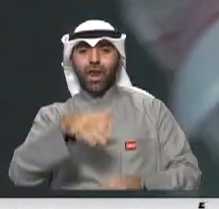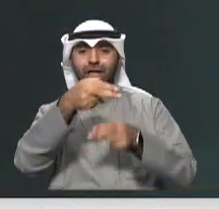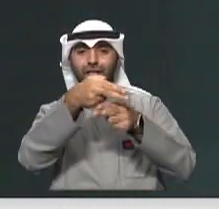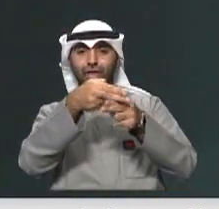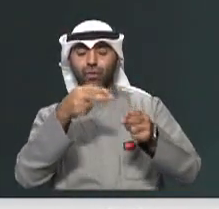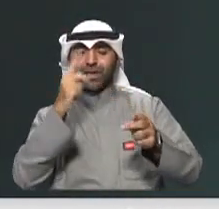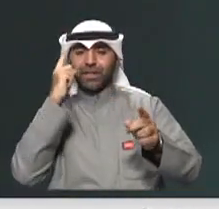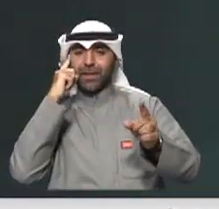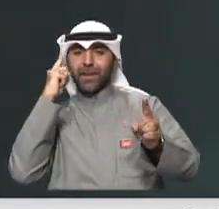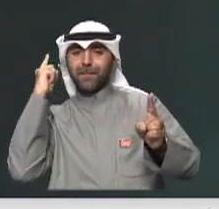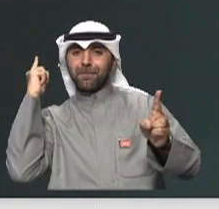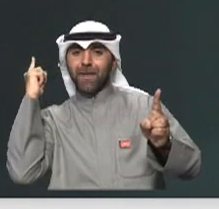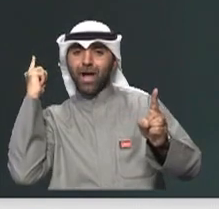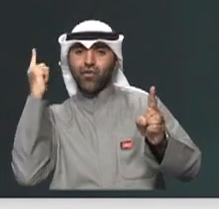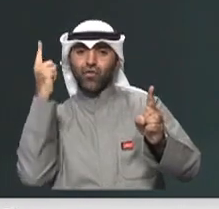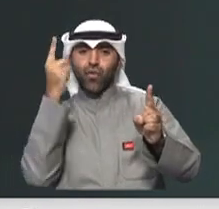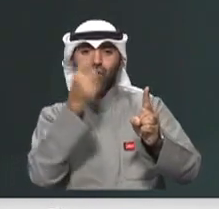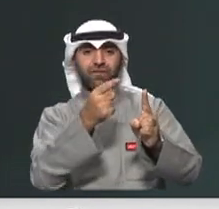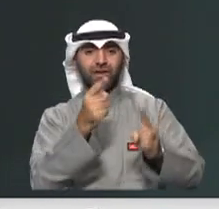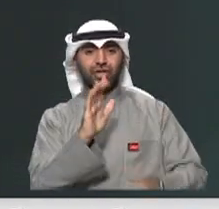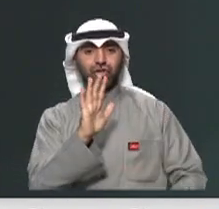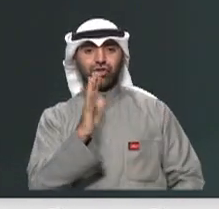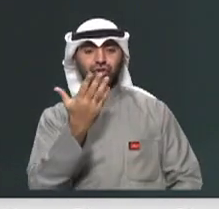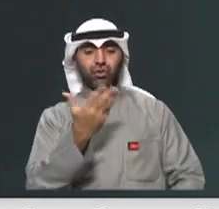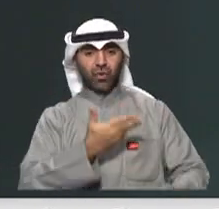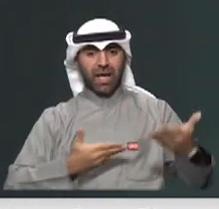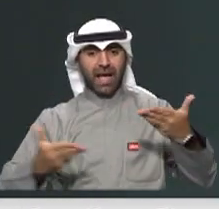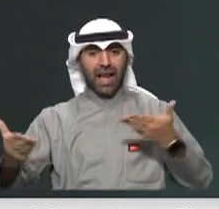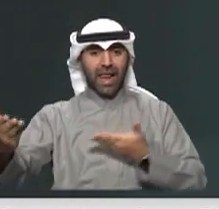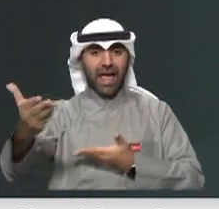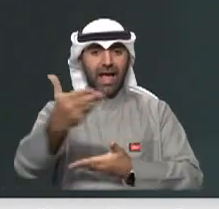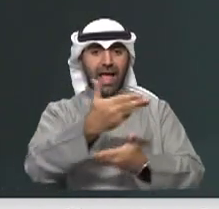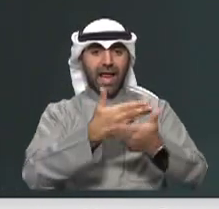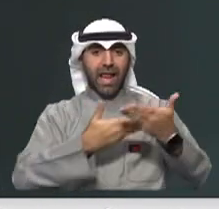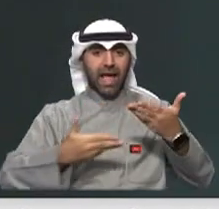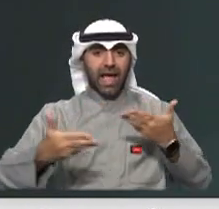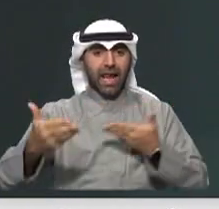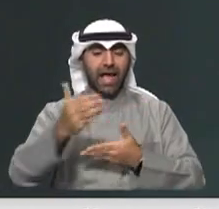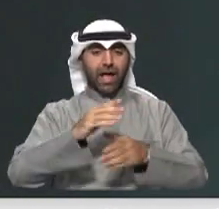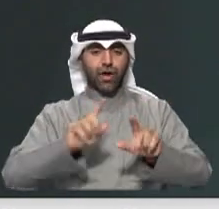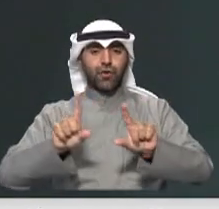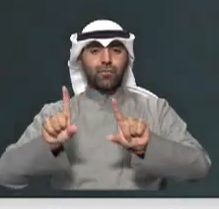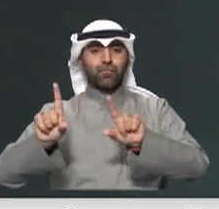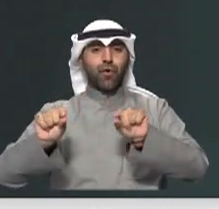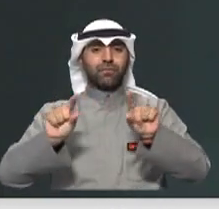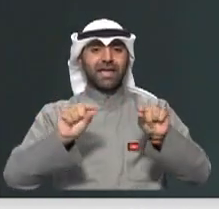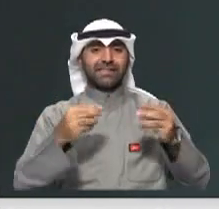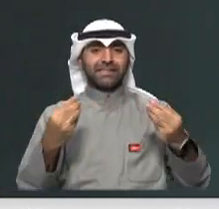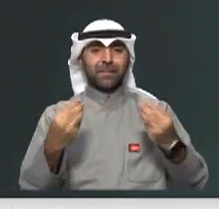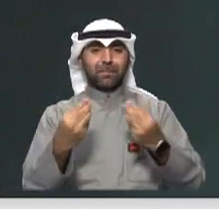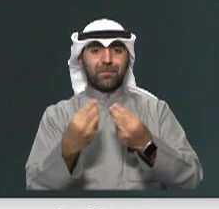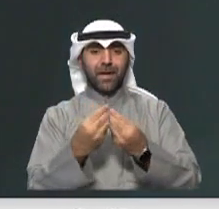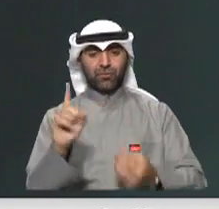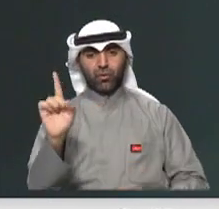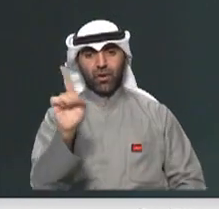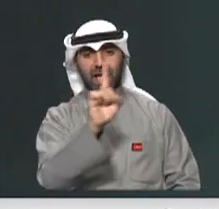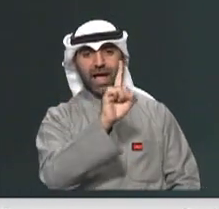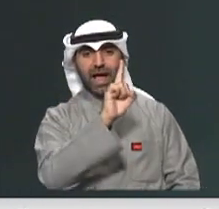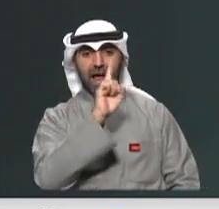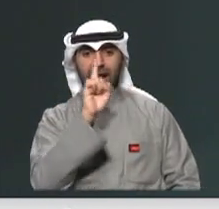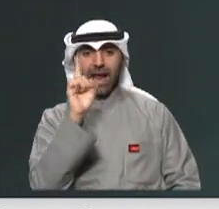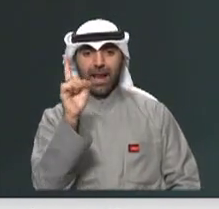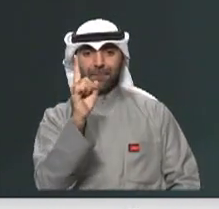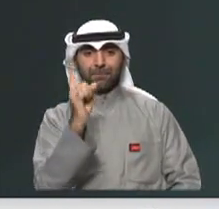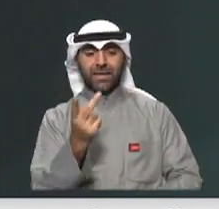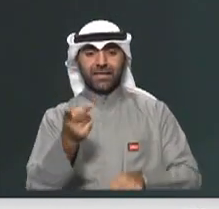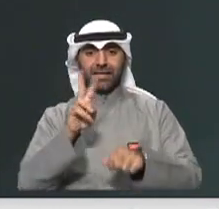والشدة، وكان آخر محطات هذه الدبلوماسية مشاركة دار الآثار الإسلامية من